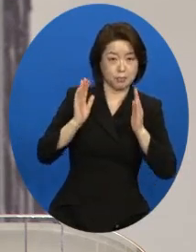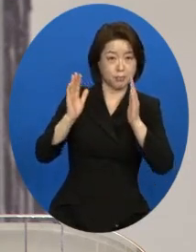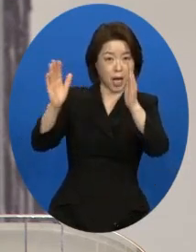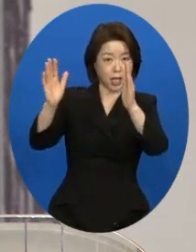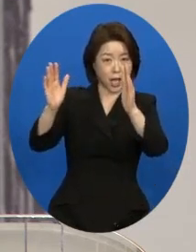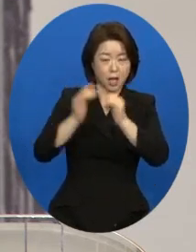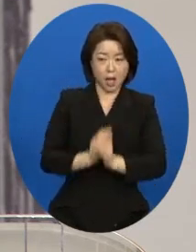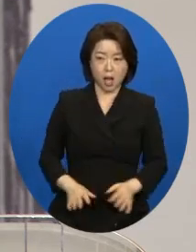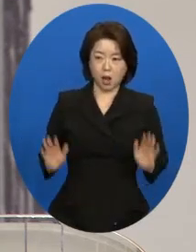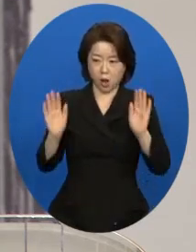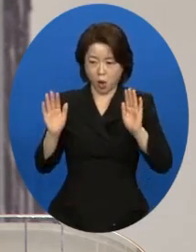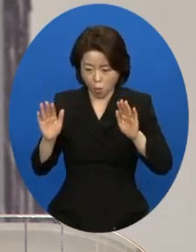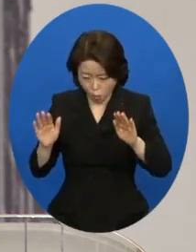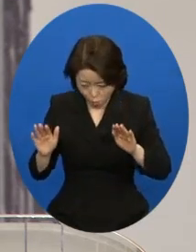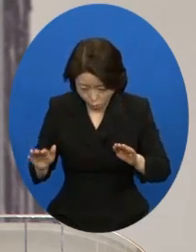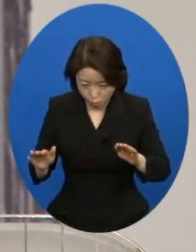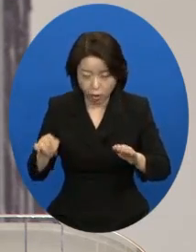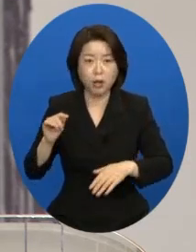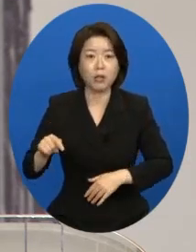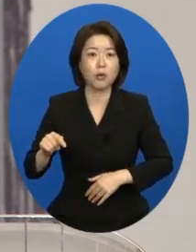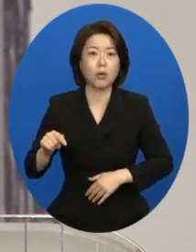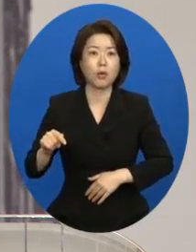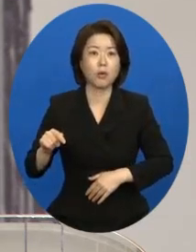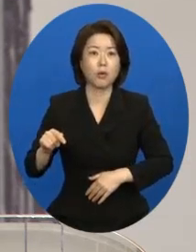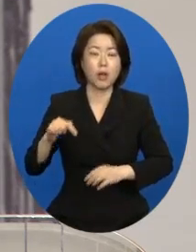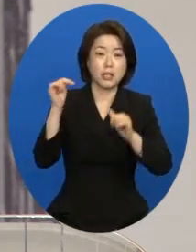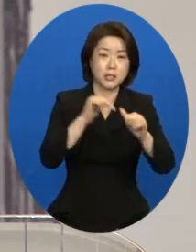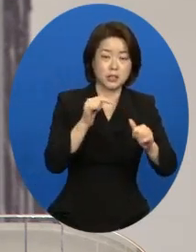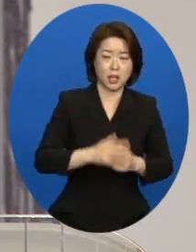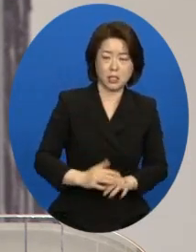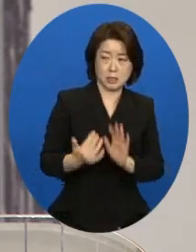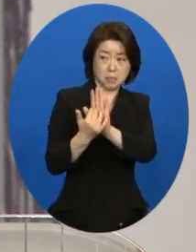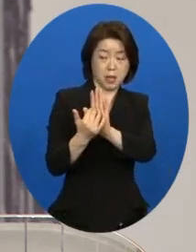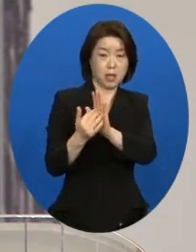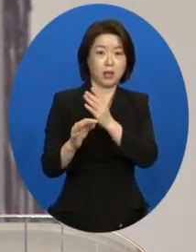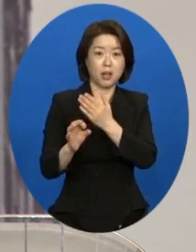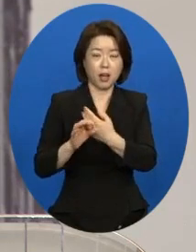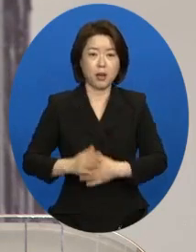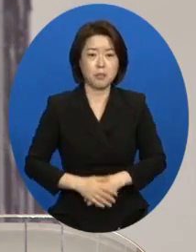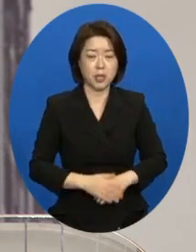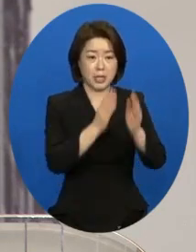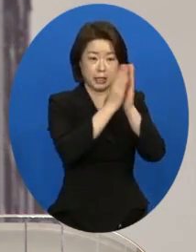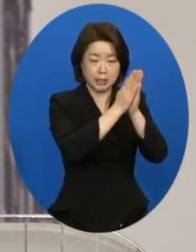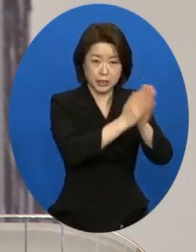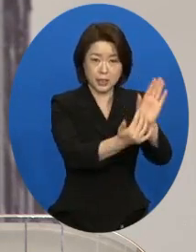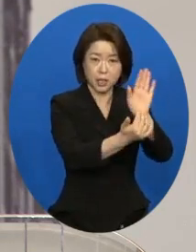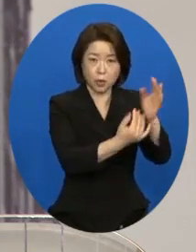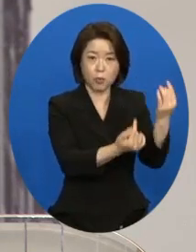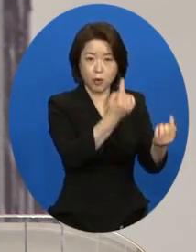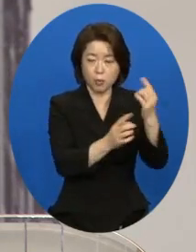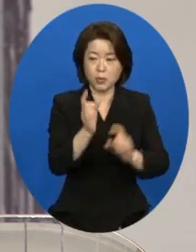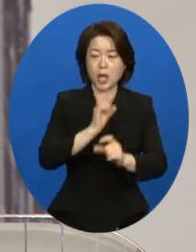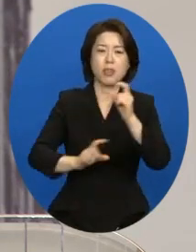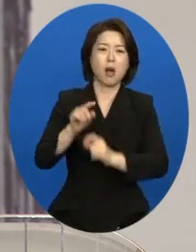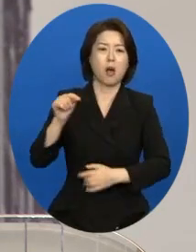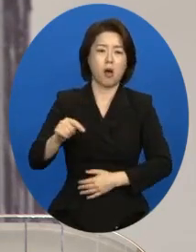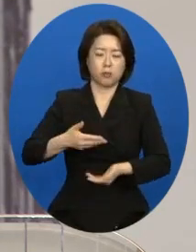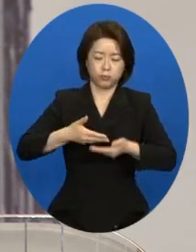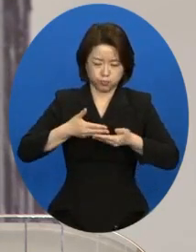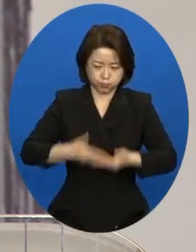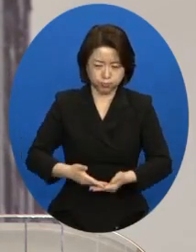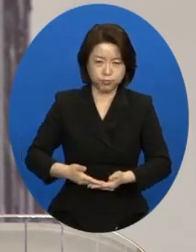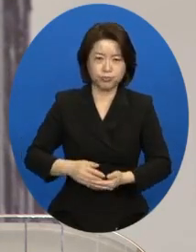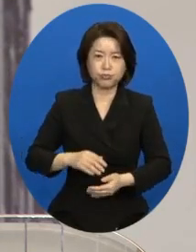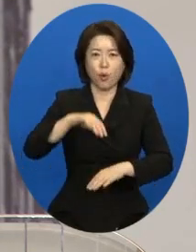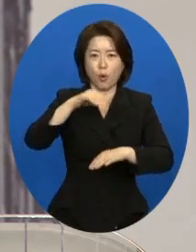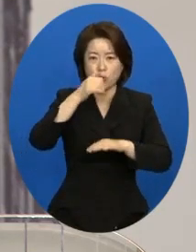방향을 향하여서 허리를 숙여서 절을 하는 겁니다. 근데 이거를 거부하면, 신사참배에 거부한 것보다는 훨씬 더 무서운 벌을